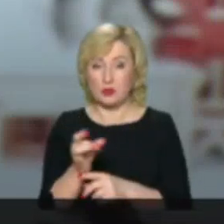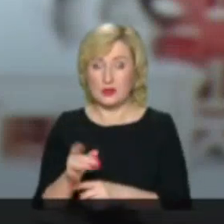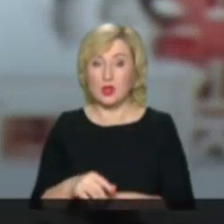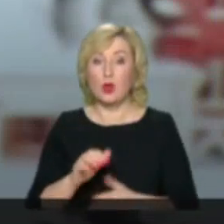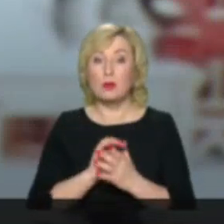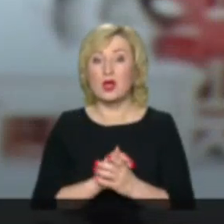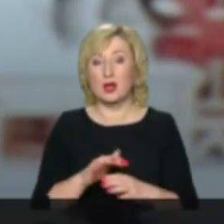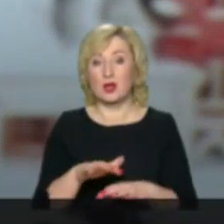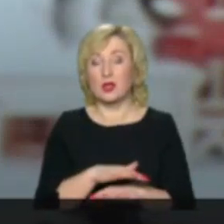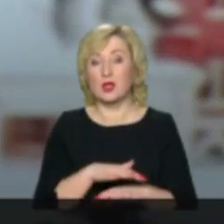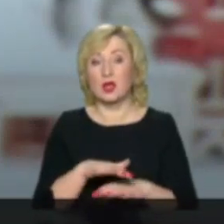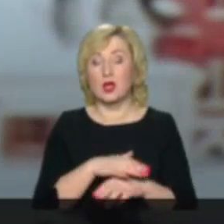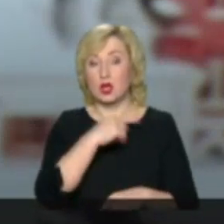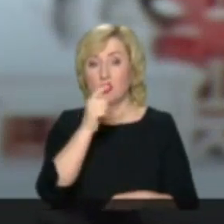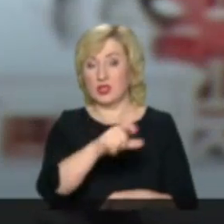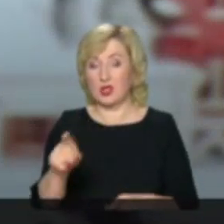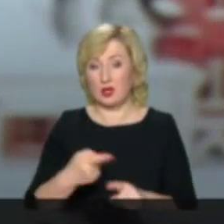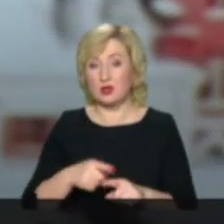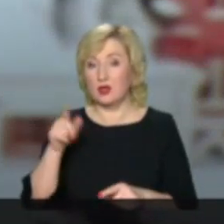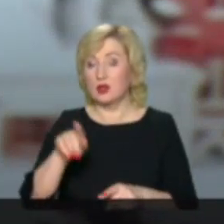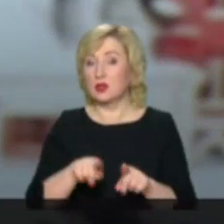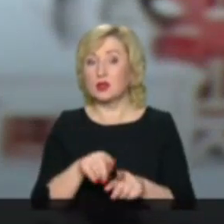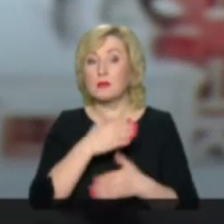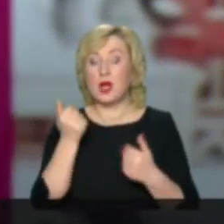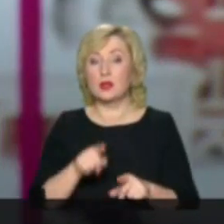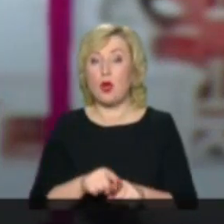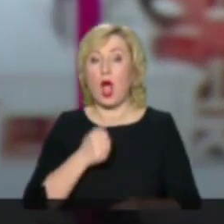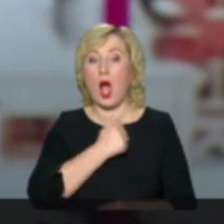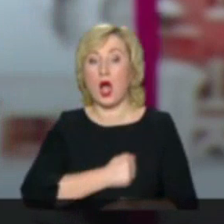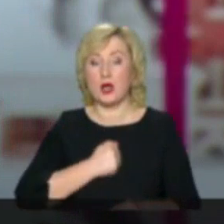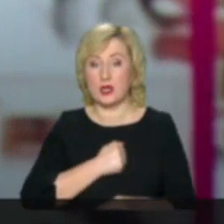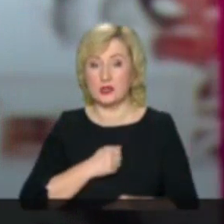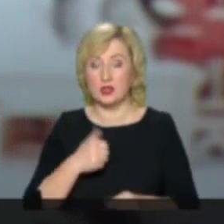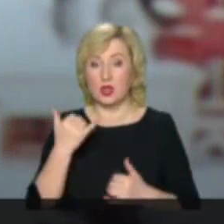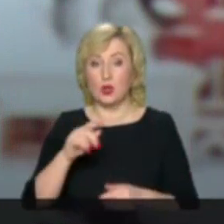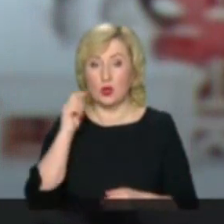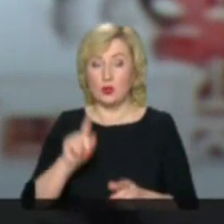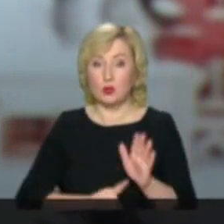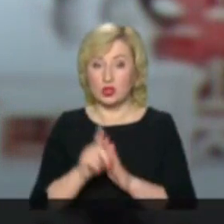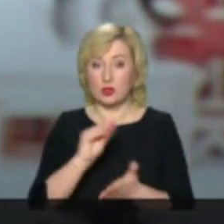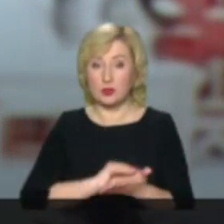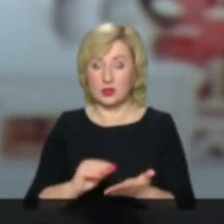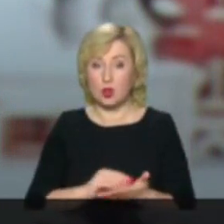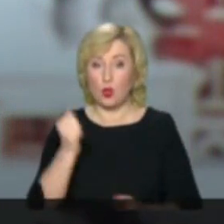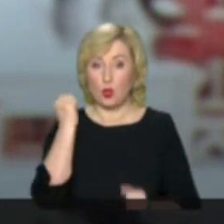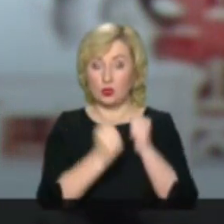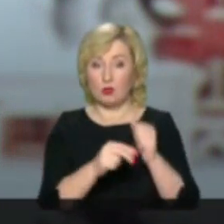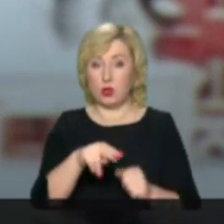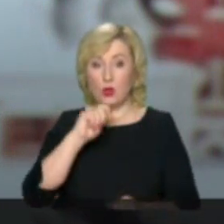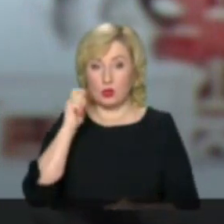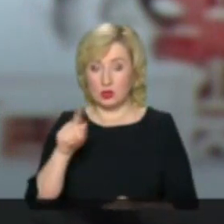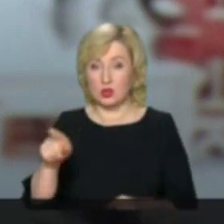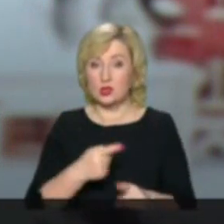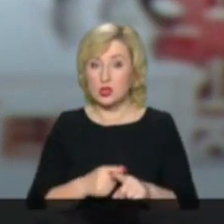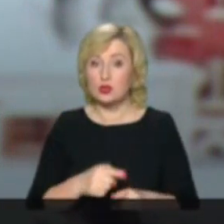А от у мирних росіян, які не на фронті, немає такої агресії до українців. Та сьогодні, коли в їхніх пабліках почали писати про удари по Україні, вони це